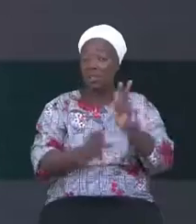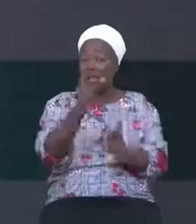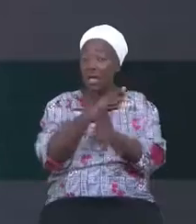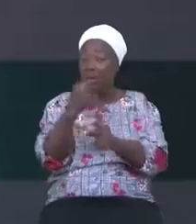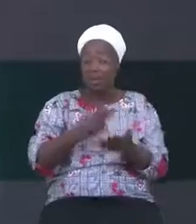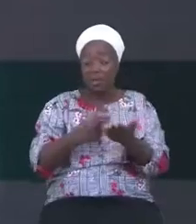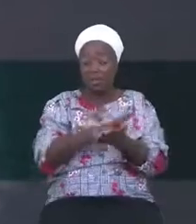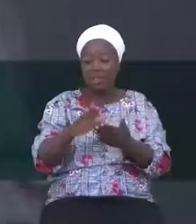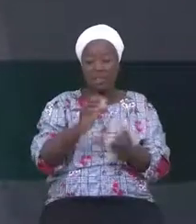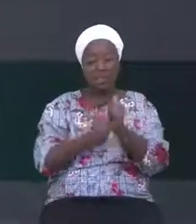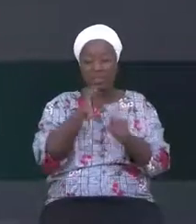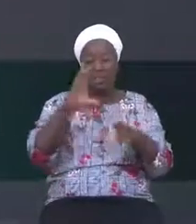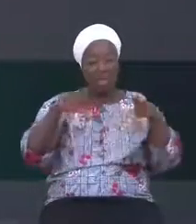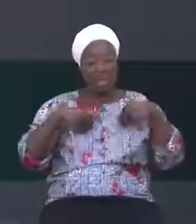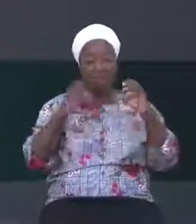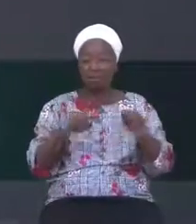acceptable.